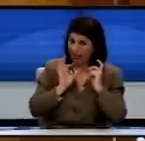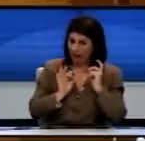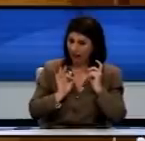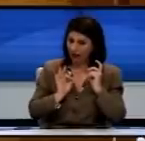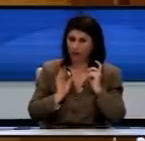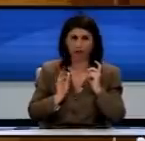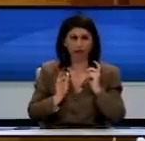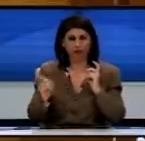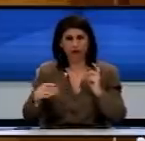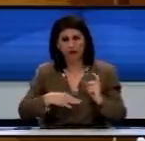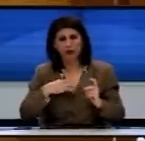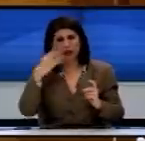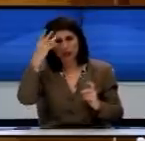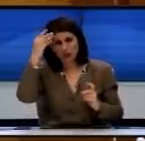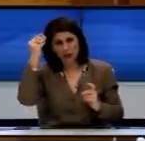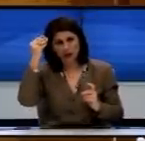αλήθεια, κύριε Τσίπρα,